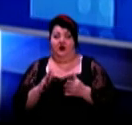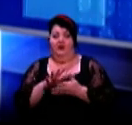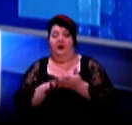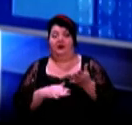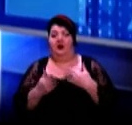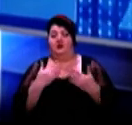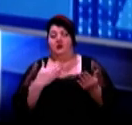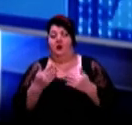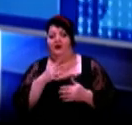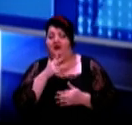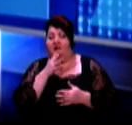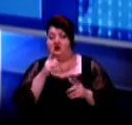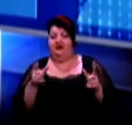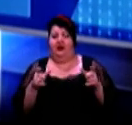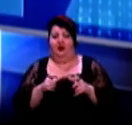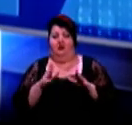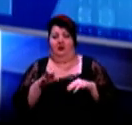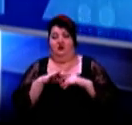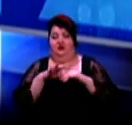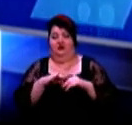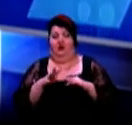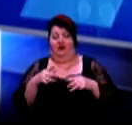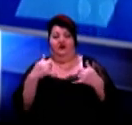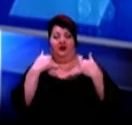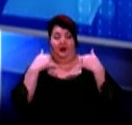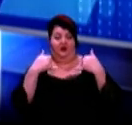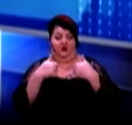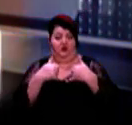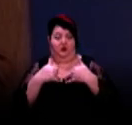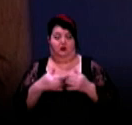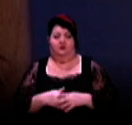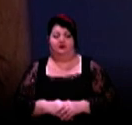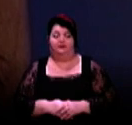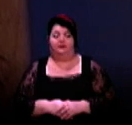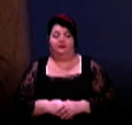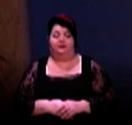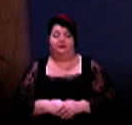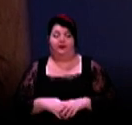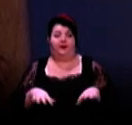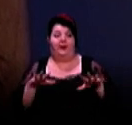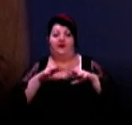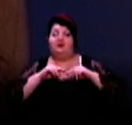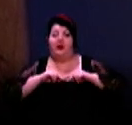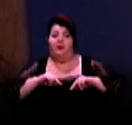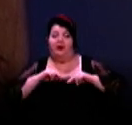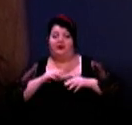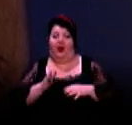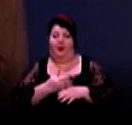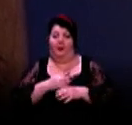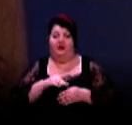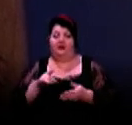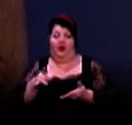спілкування на час карантину буде здійснюватися в телефонному режимі. Усі працівники Полтавської міськрайонної